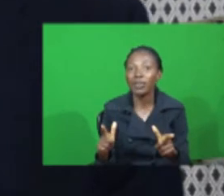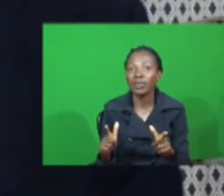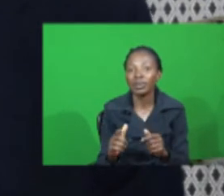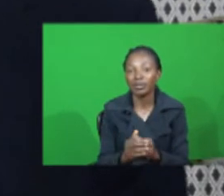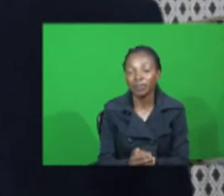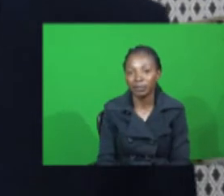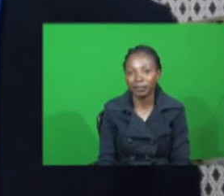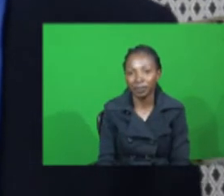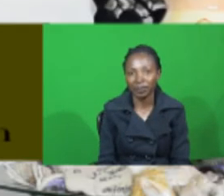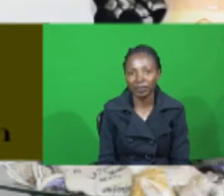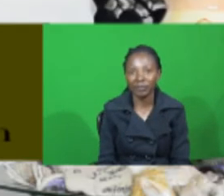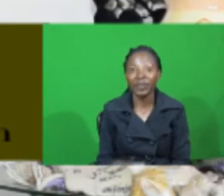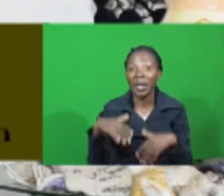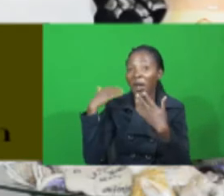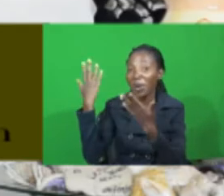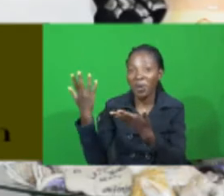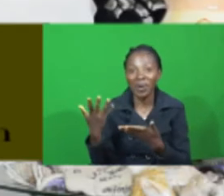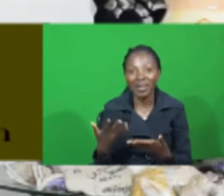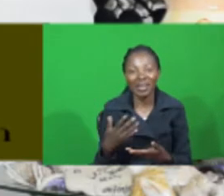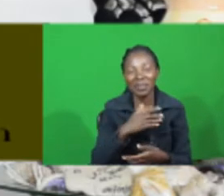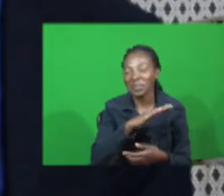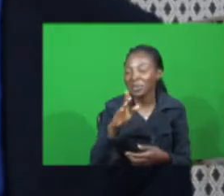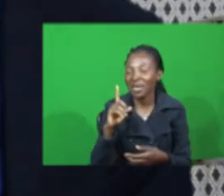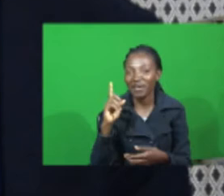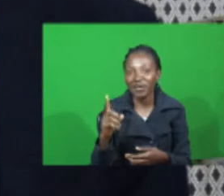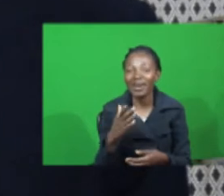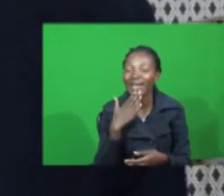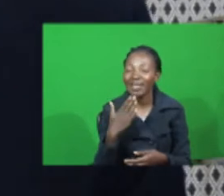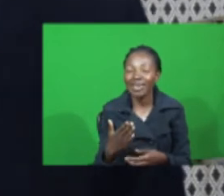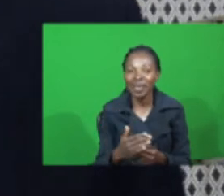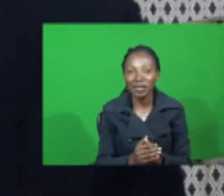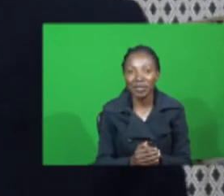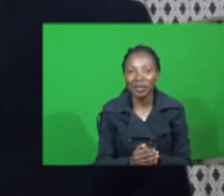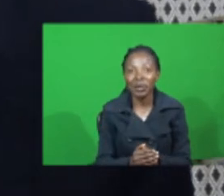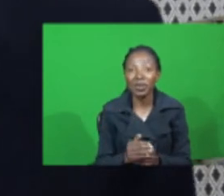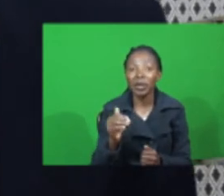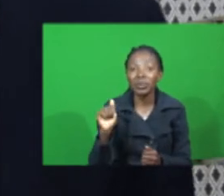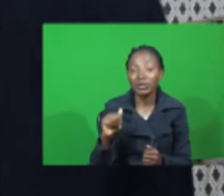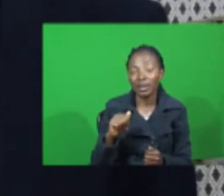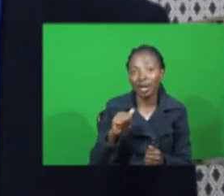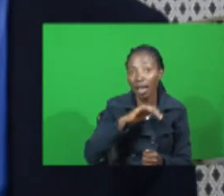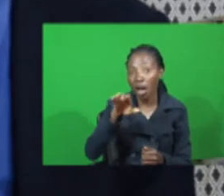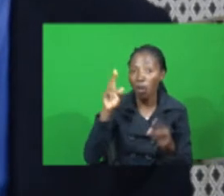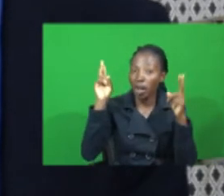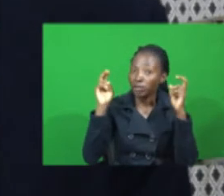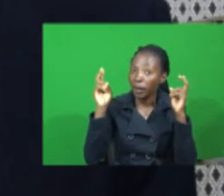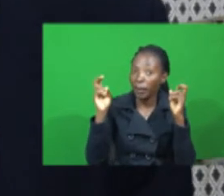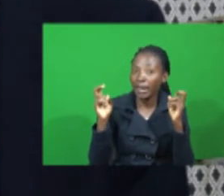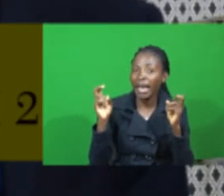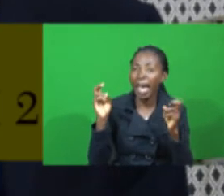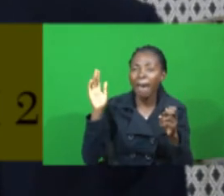Kwazi waivateriri murandawai. Tino kuchingamidzai vateereri. Tinoda kutenda tine hurukuro nhasi